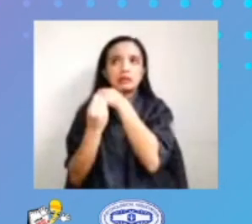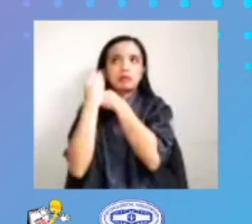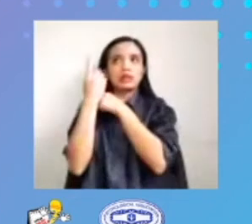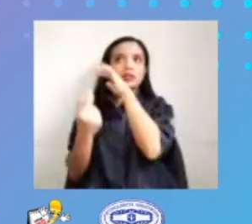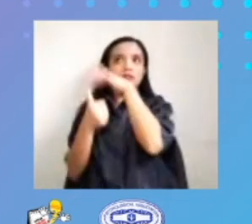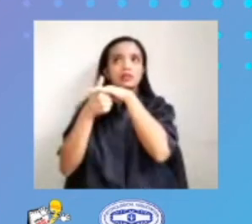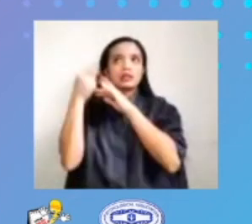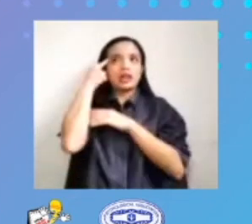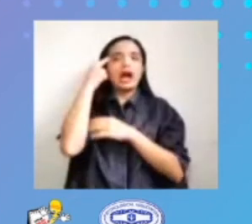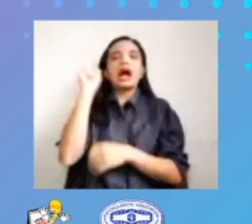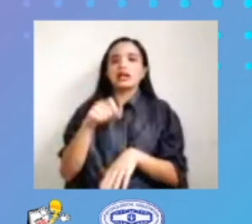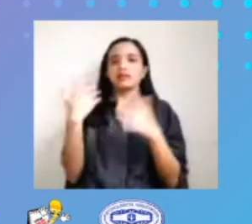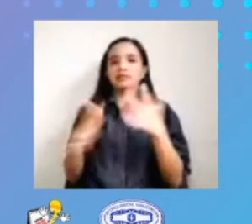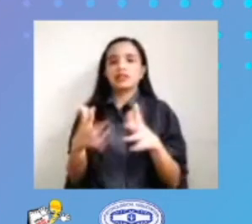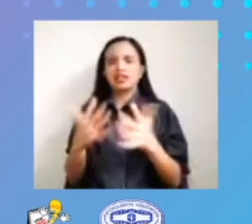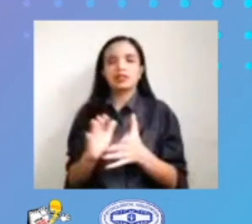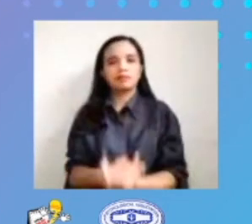pwede siyang